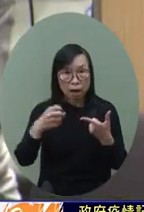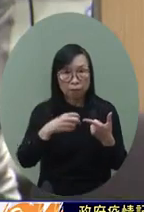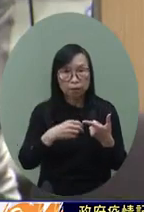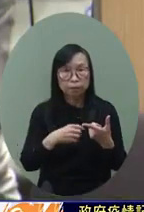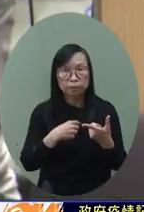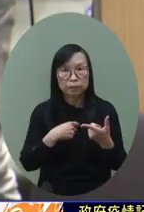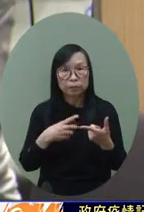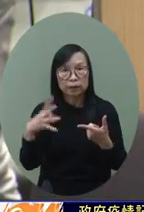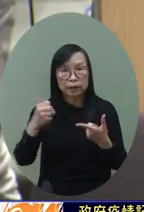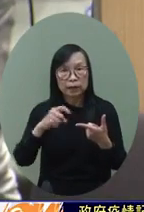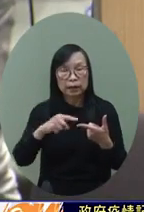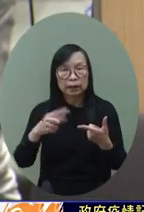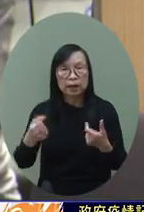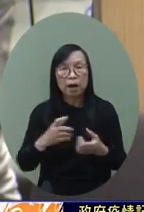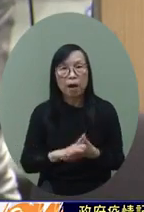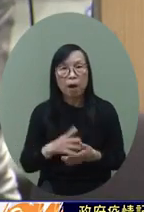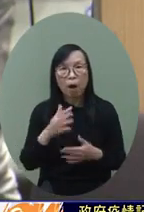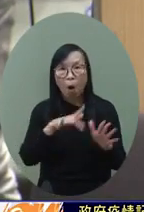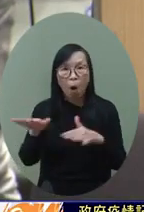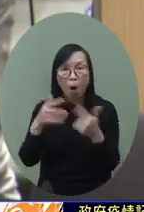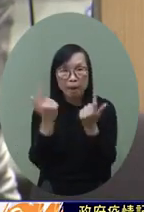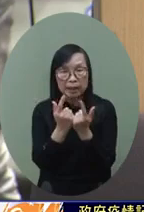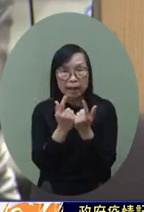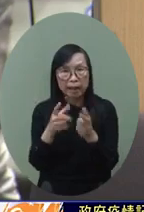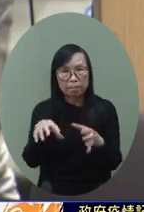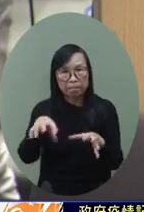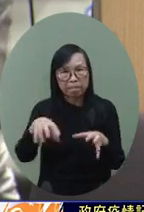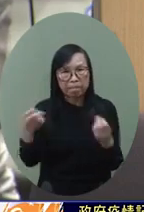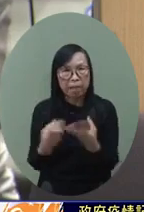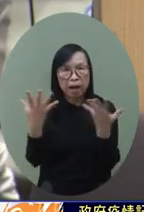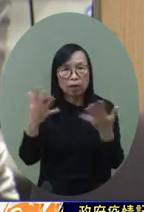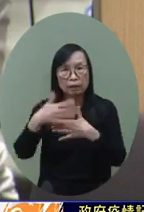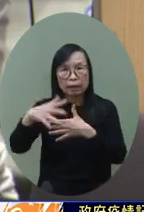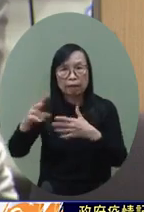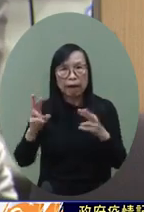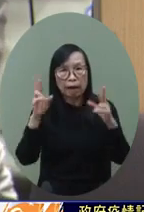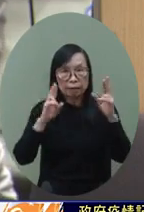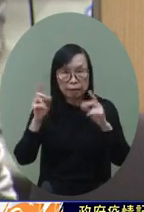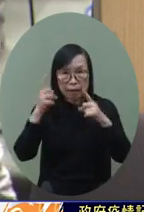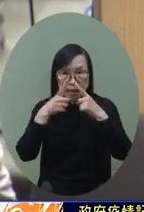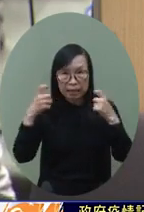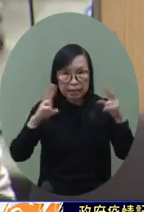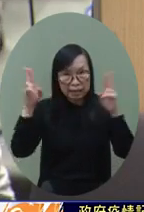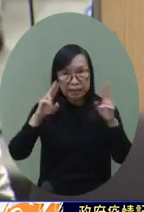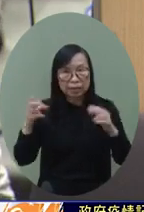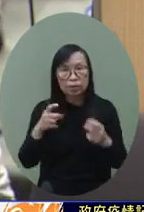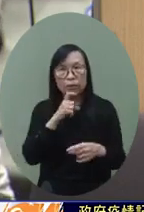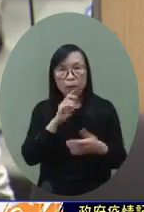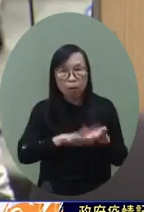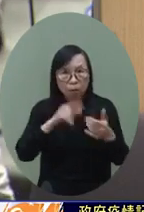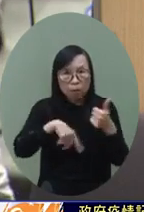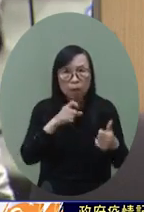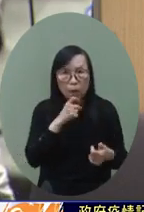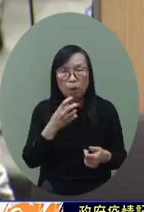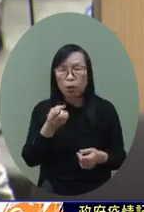情咧都有啲反覆啦，即係河北省都有一啲爆發啦，咁其他嗰啲城市都有少少個案咁樣，咁就想問一下即係